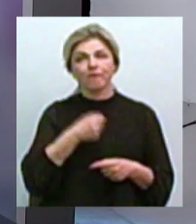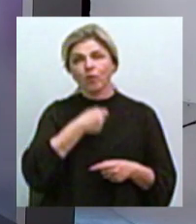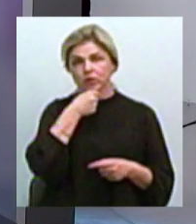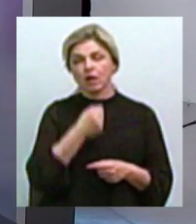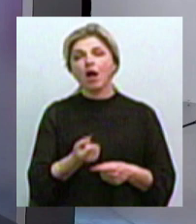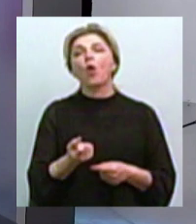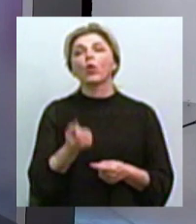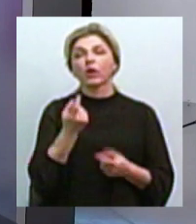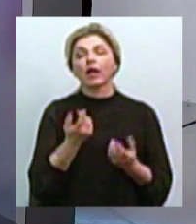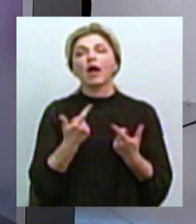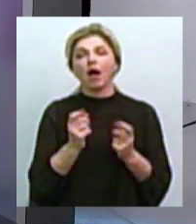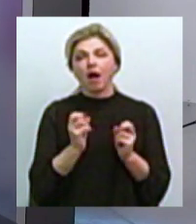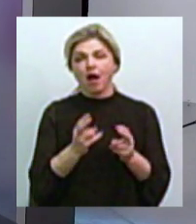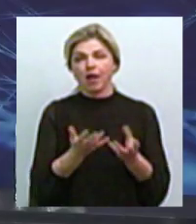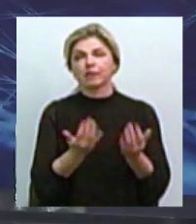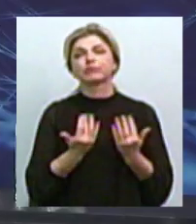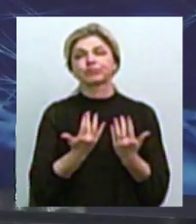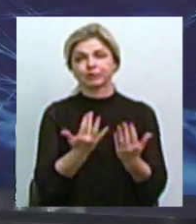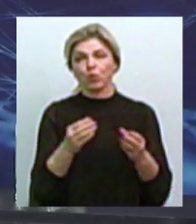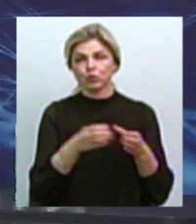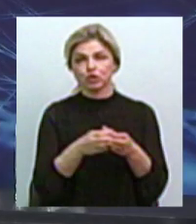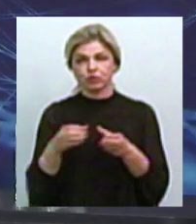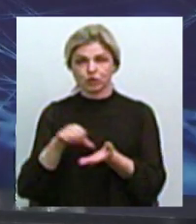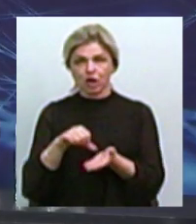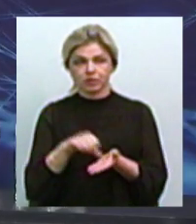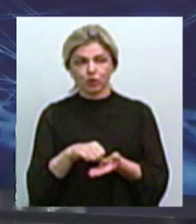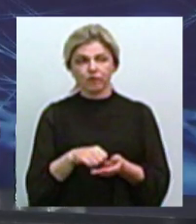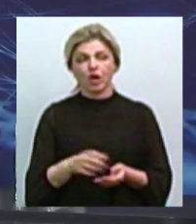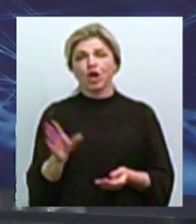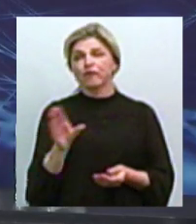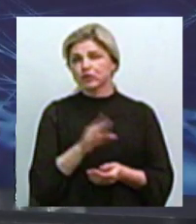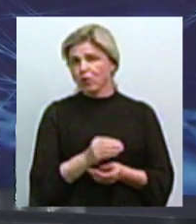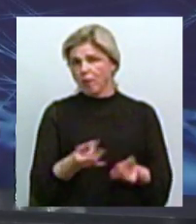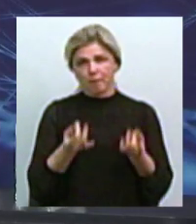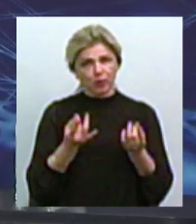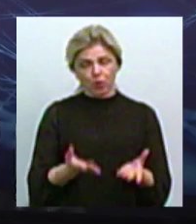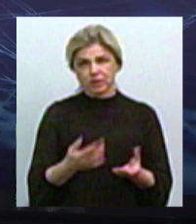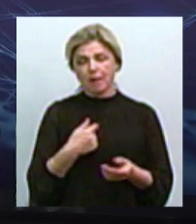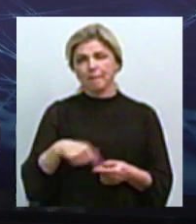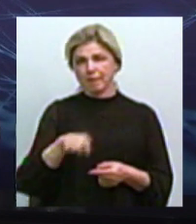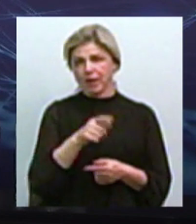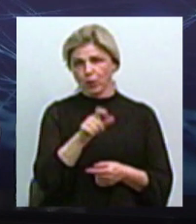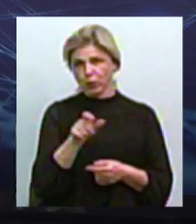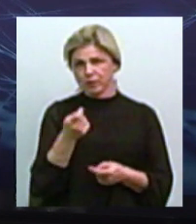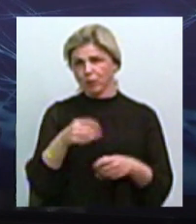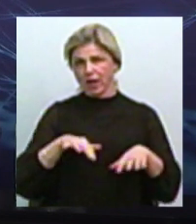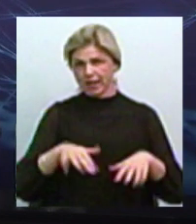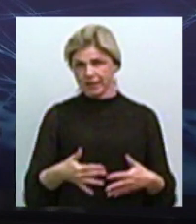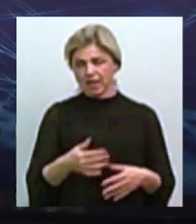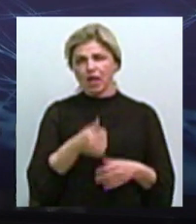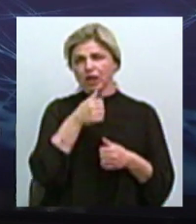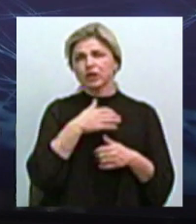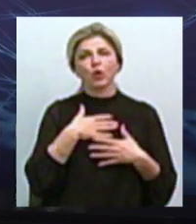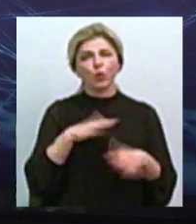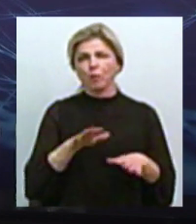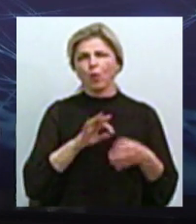набирали учасників? На самом деле все предельно просто, поскольку мы люди, ну, немножко ленивые, прямо скажем. Мы не любим усложнять, мы не